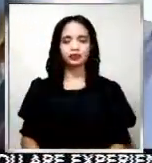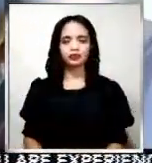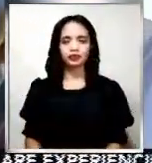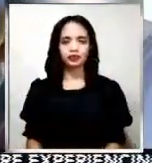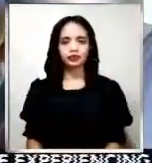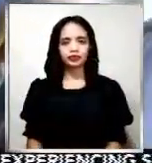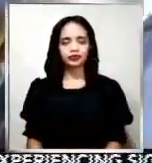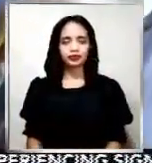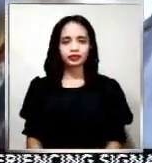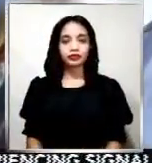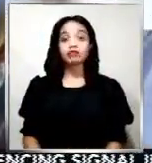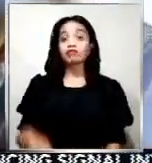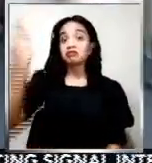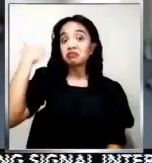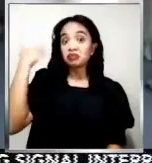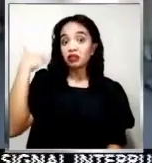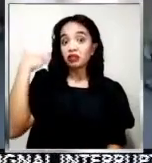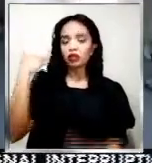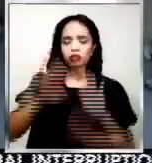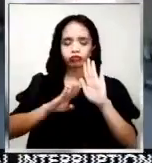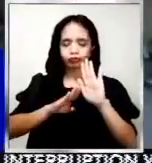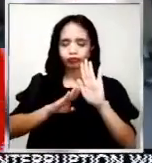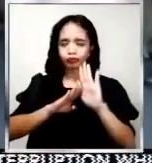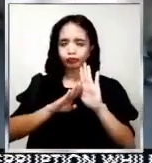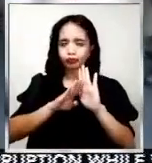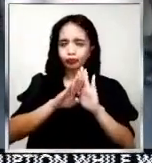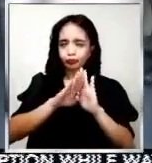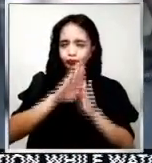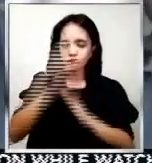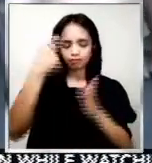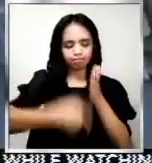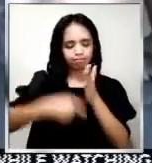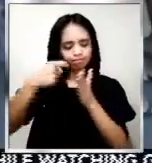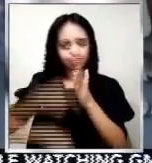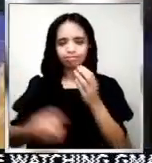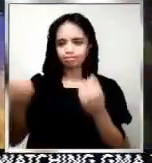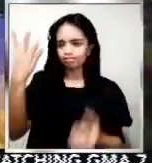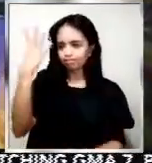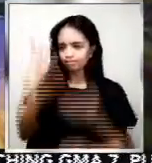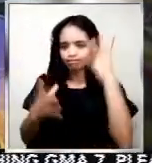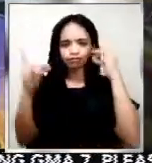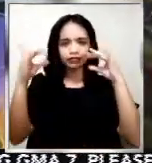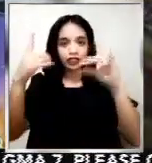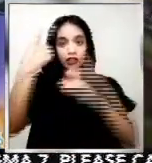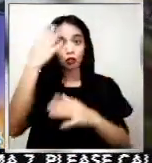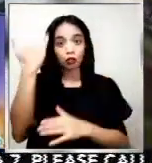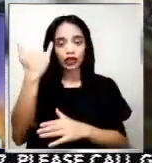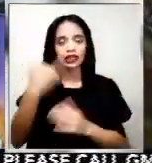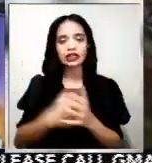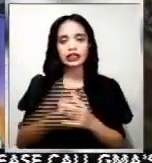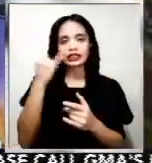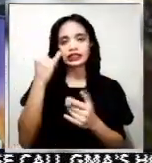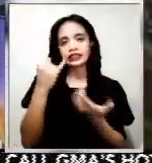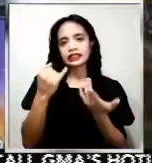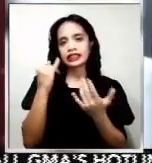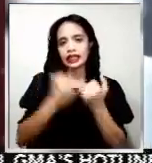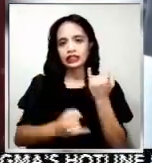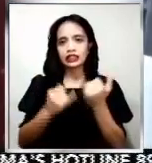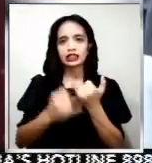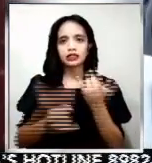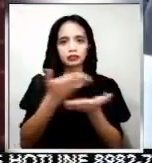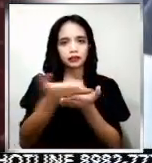Dati, pataas na ang presyo ng paputok at pailaw para sa mga last-minute buyer, dalawang araw bago mag-New Year.